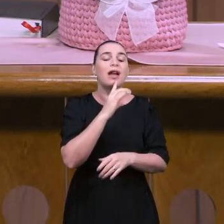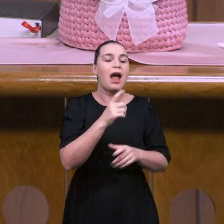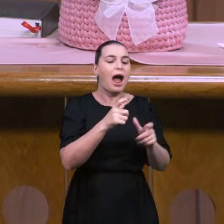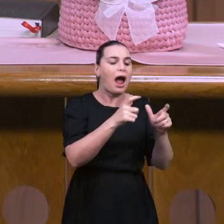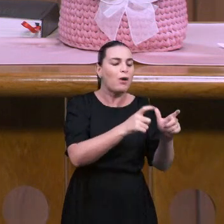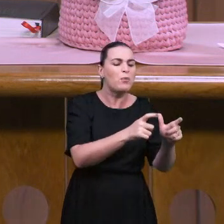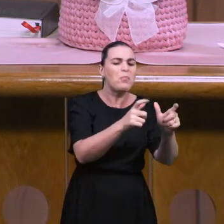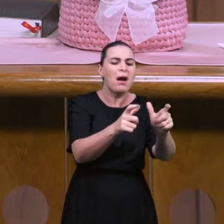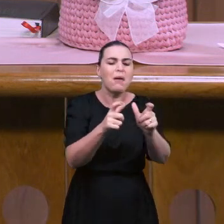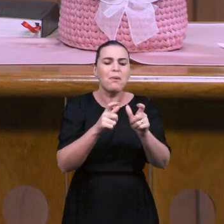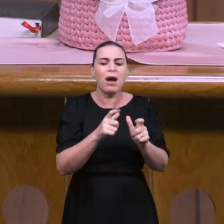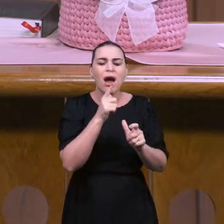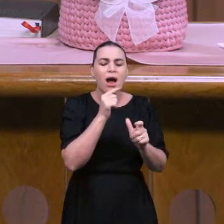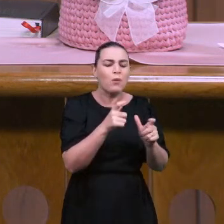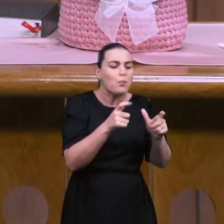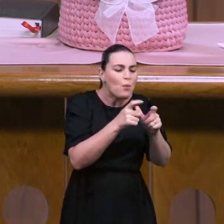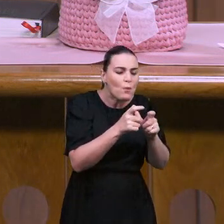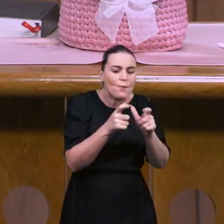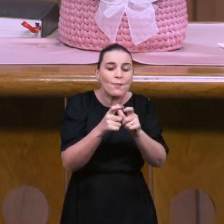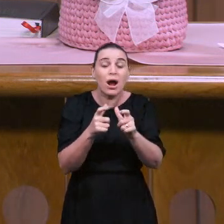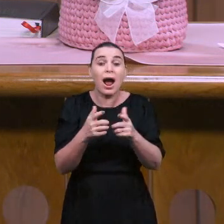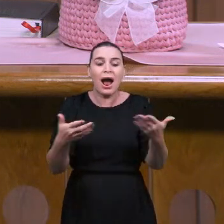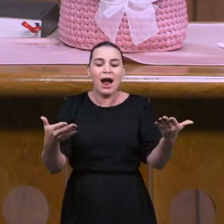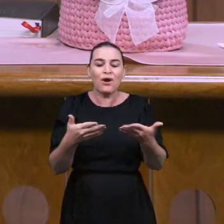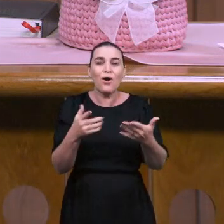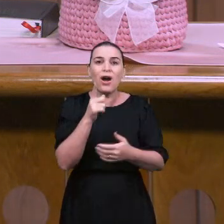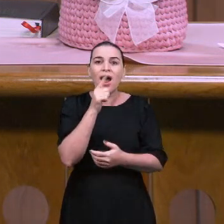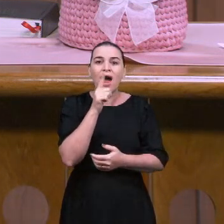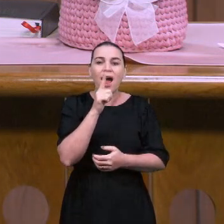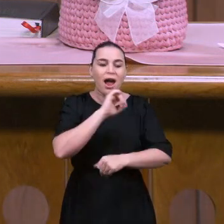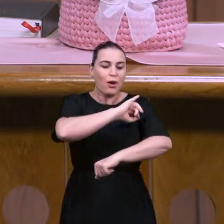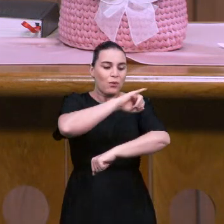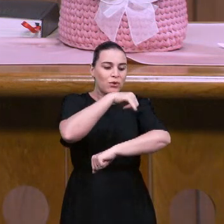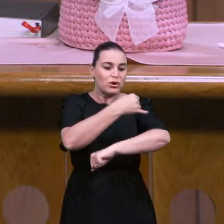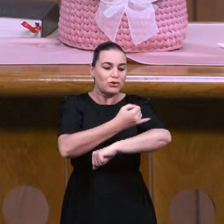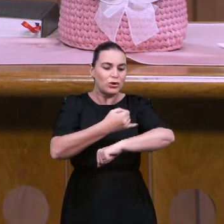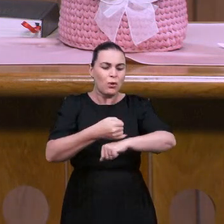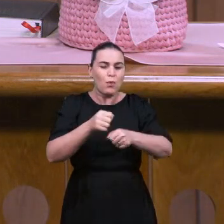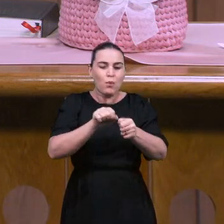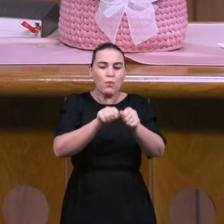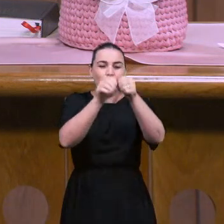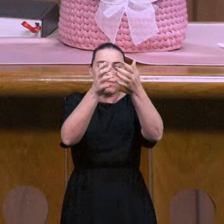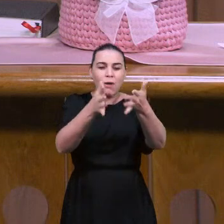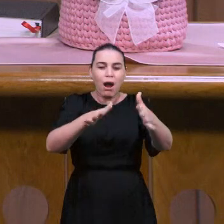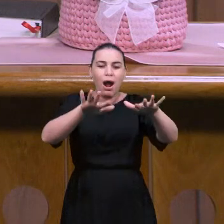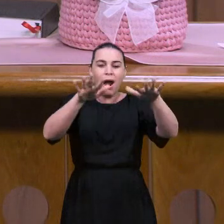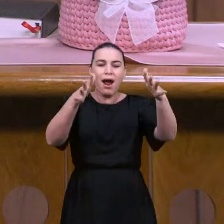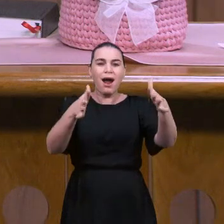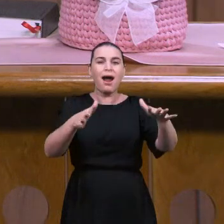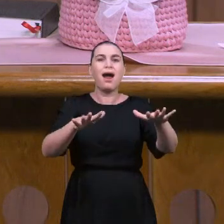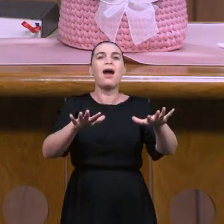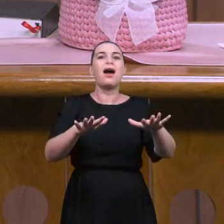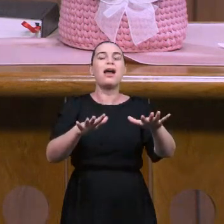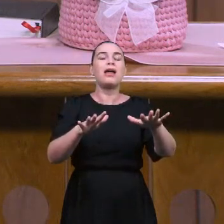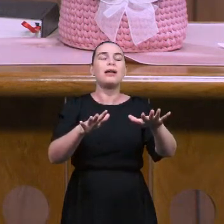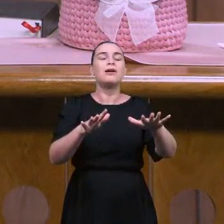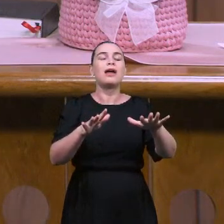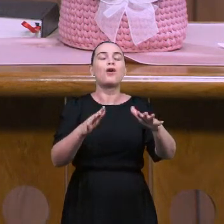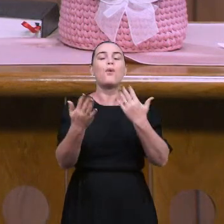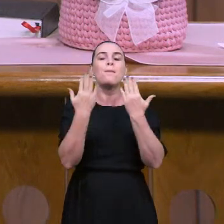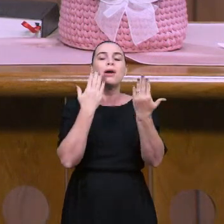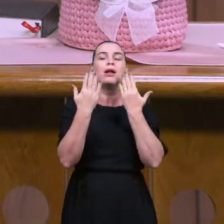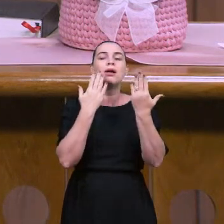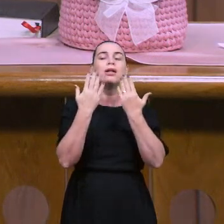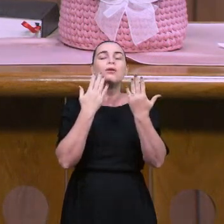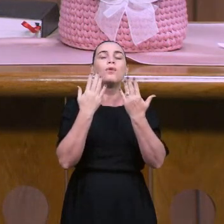un petit puits ici, et là non. Donc, c'est une expérience que nous vivons, mes frères. Une expérience, ce